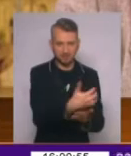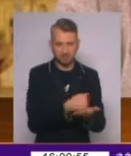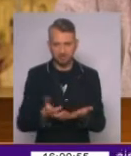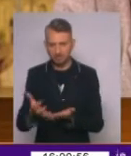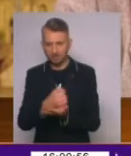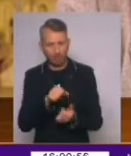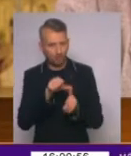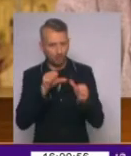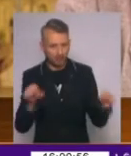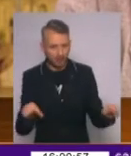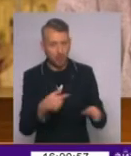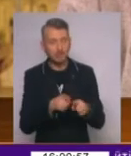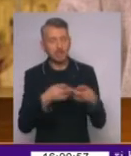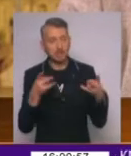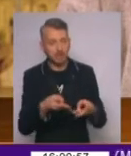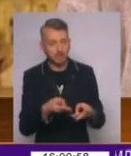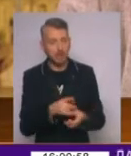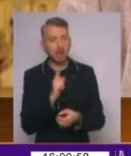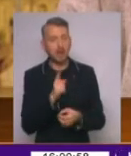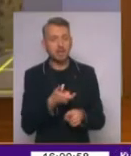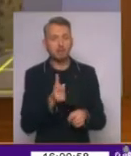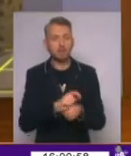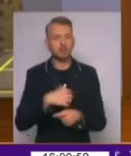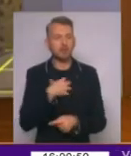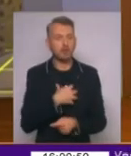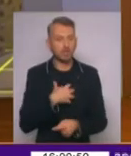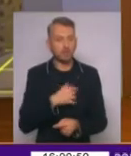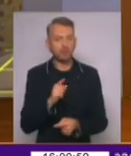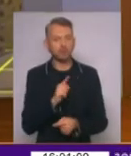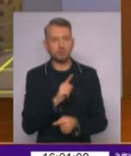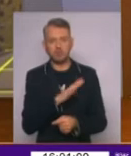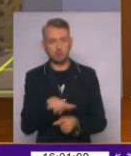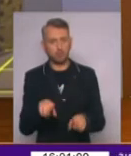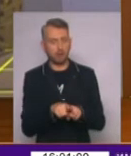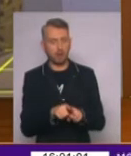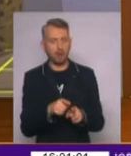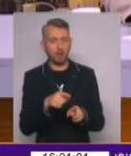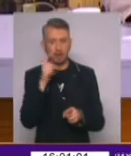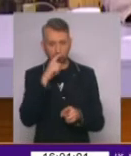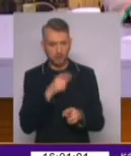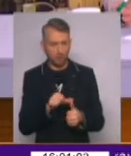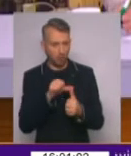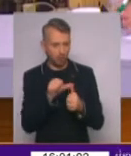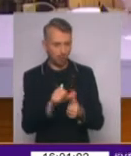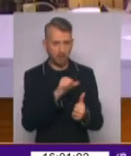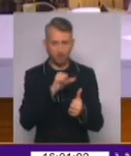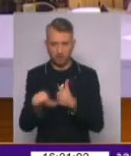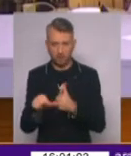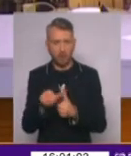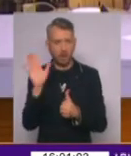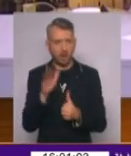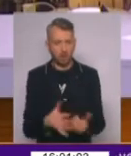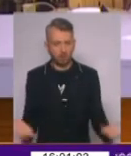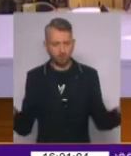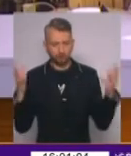собою, це необхідно організовувати. Але більш важливо – щоб не виявилось так, що зібрали роздільно, а потім звезли і все в